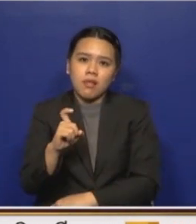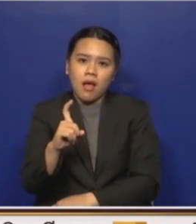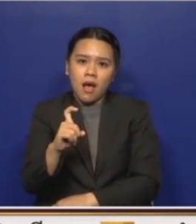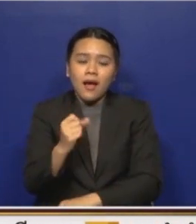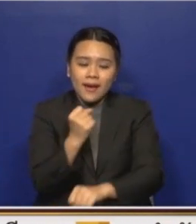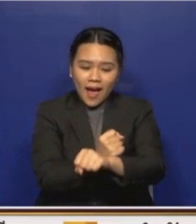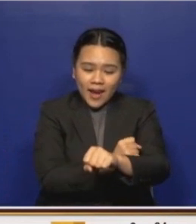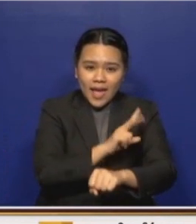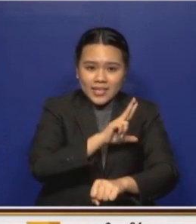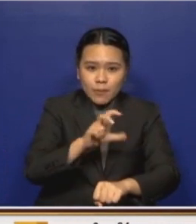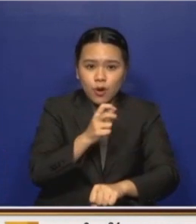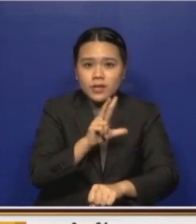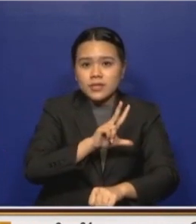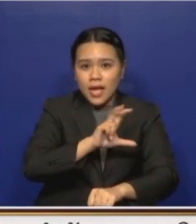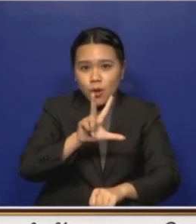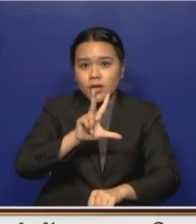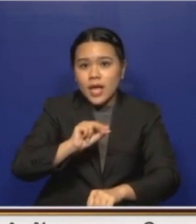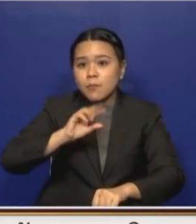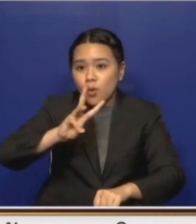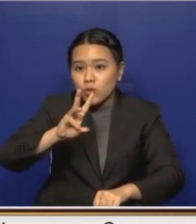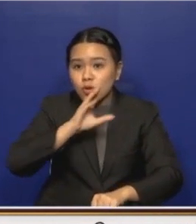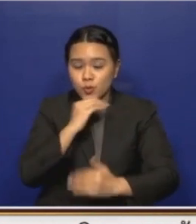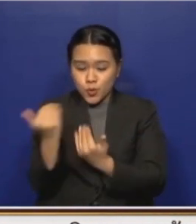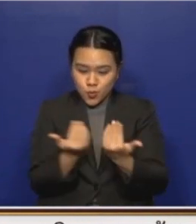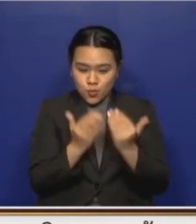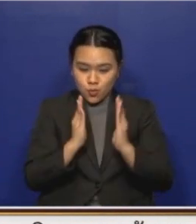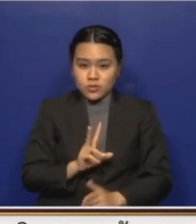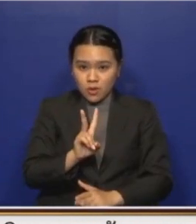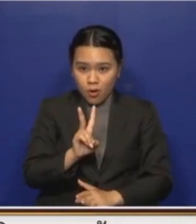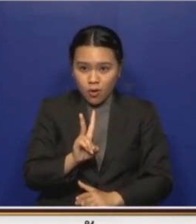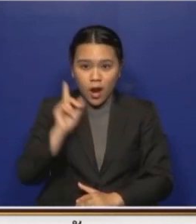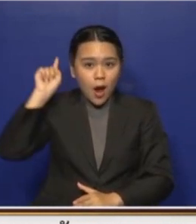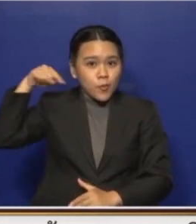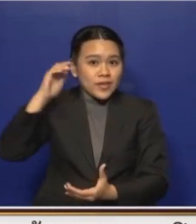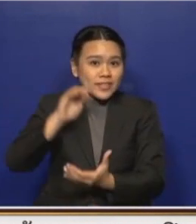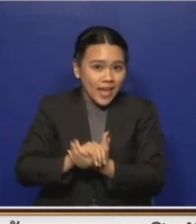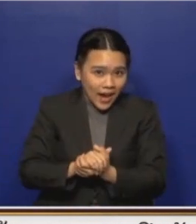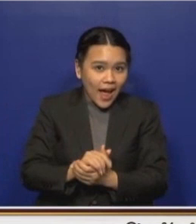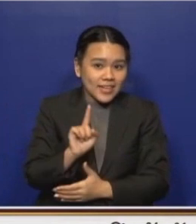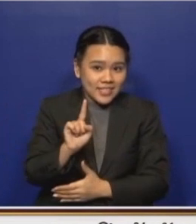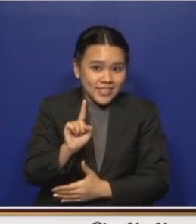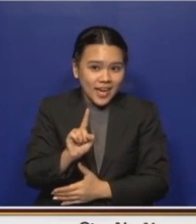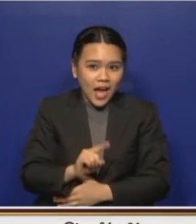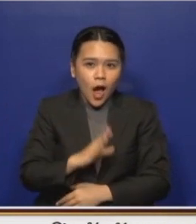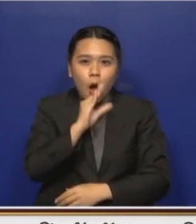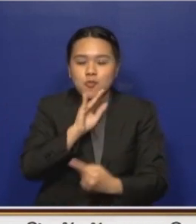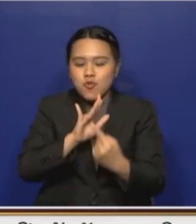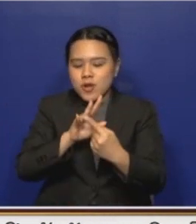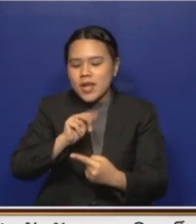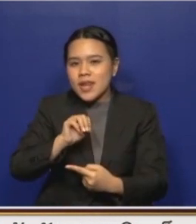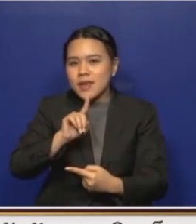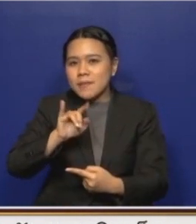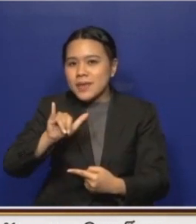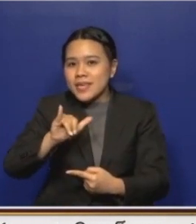ครับท่านชวนไม่ถือนะครับสามี1คนภรรยา1คนมีลูก2คนท่านว่าแล้วเขา